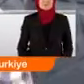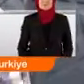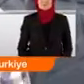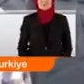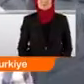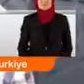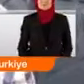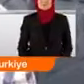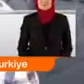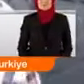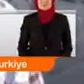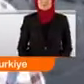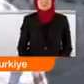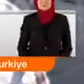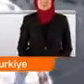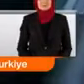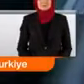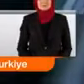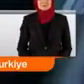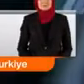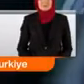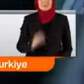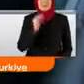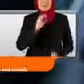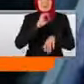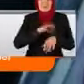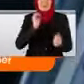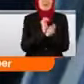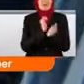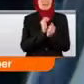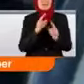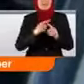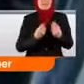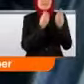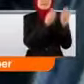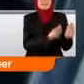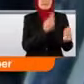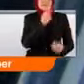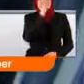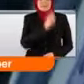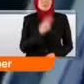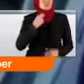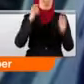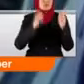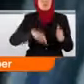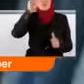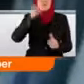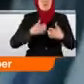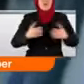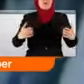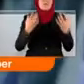koymayalım Yani biraz kısa bir YouTube bir reklam with Bebeği hemen ailesine teslim eden kadın Rusya'da günün kahramanı